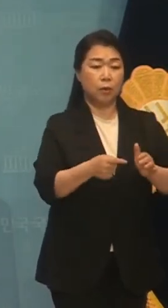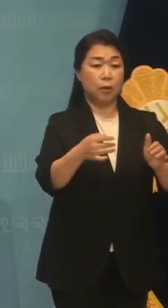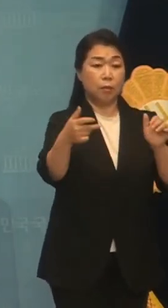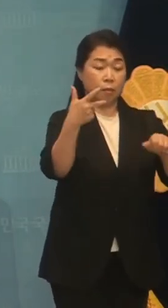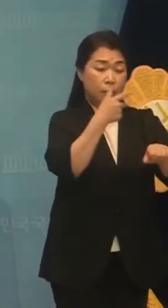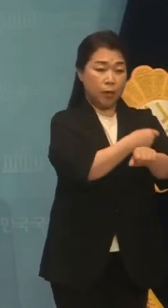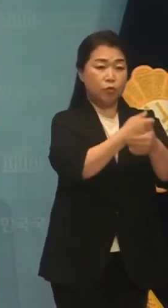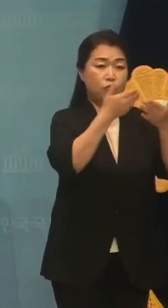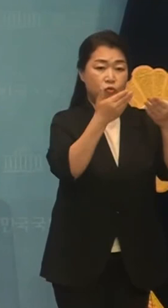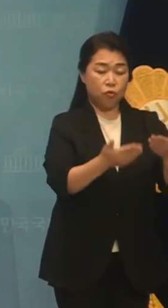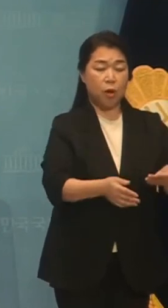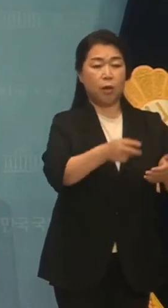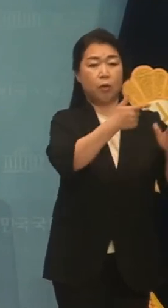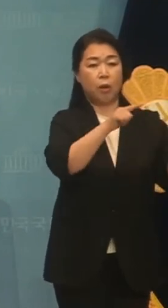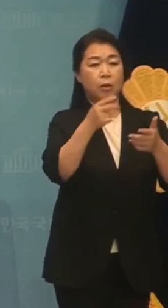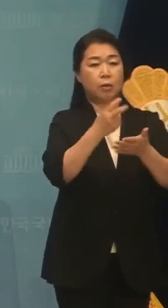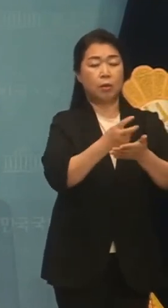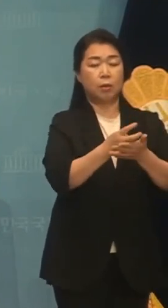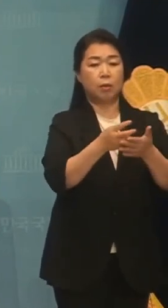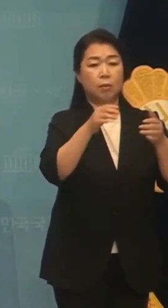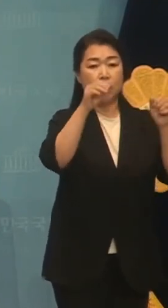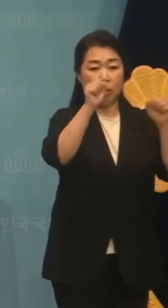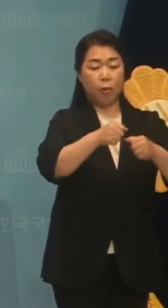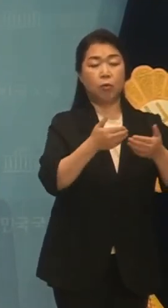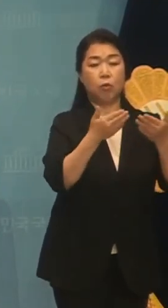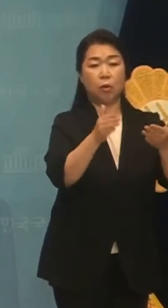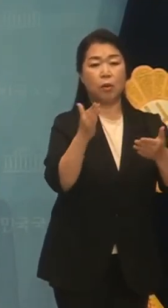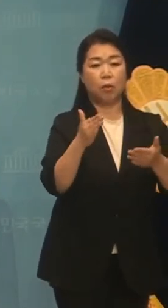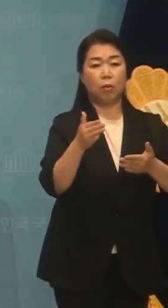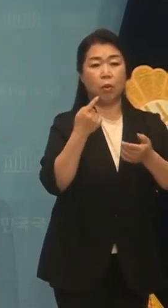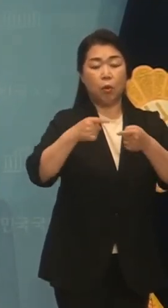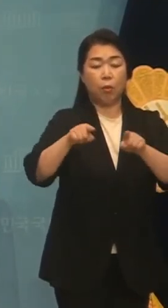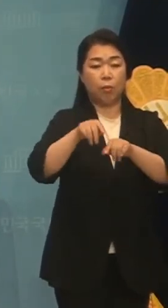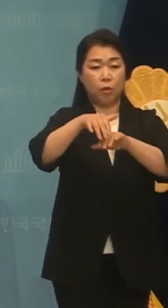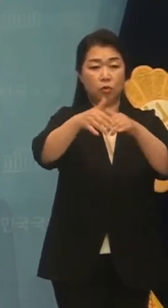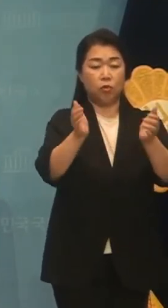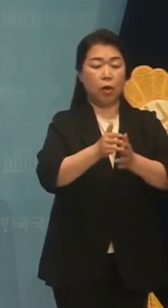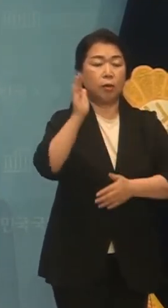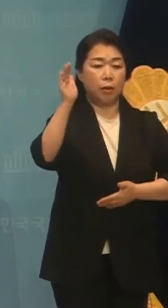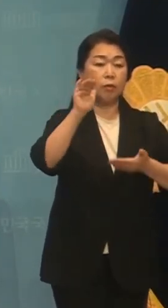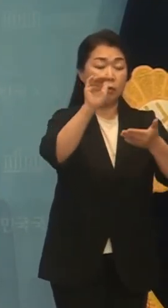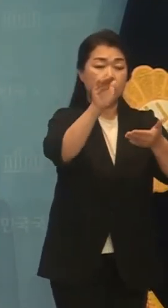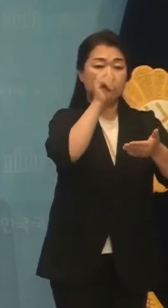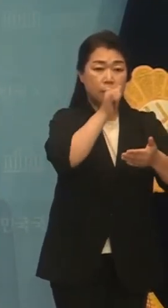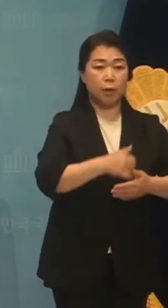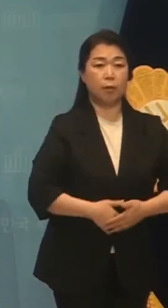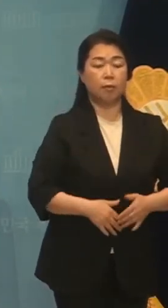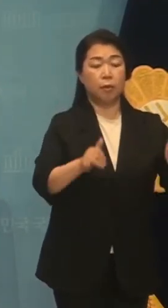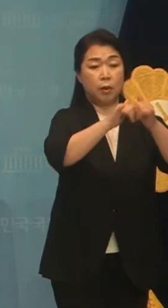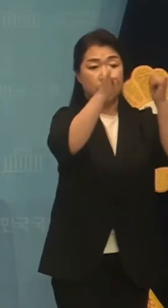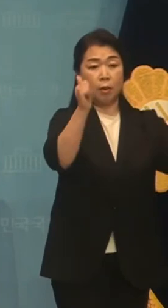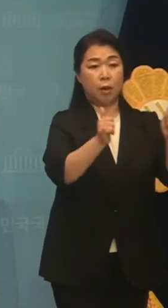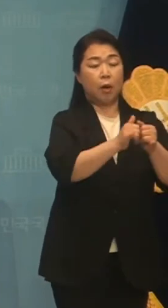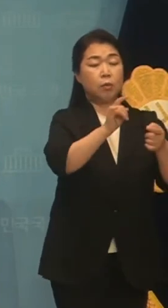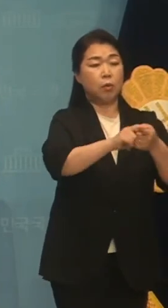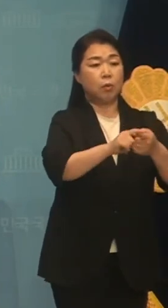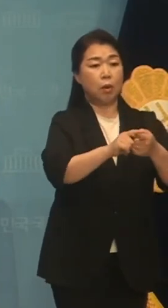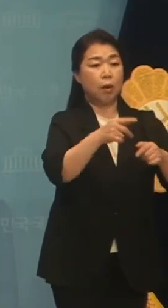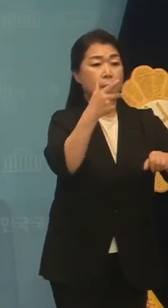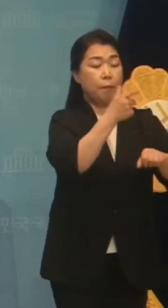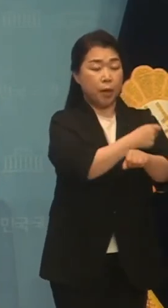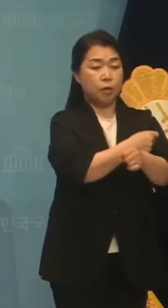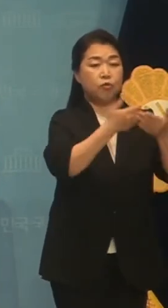인센티브 제도를 받아야 된다고 더불어민주당은 주장합니다. 전 사회적으로 백신 휴가